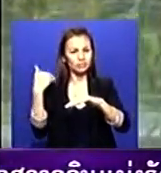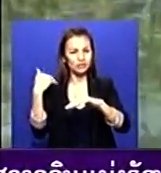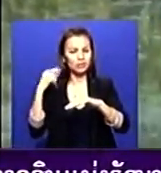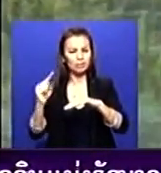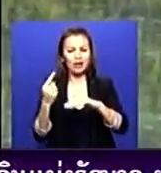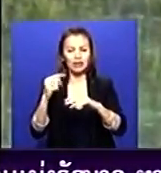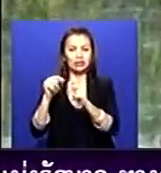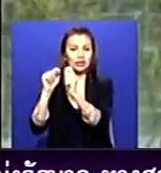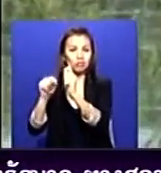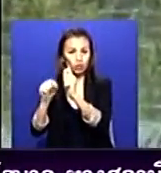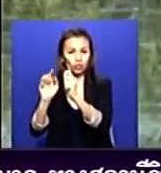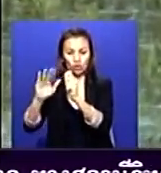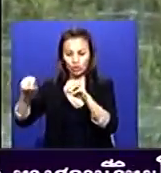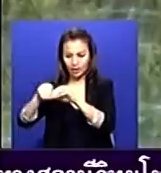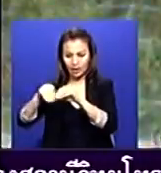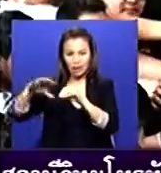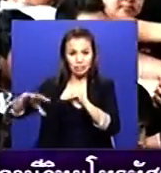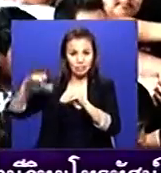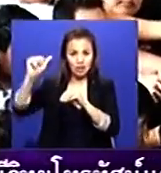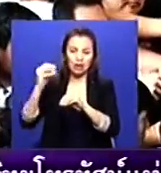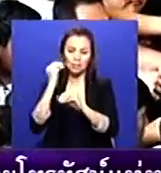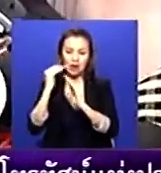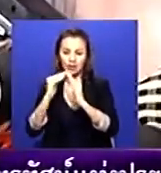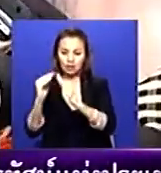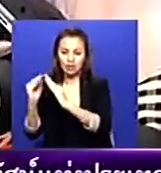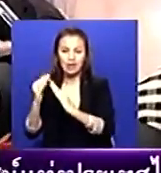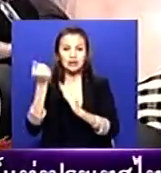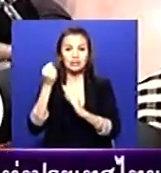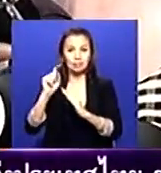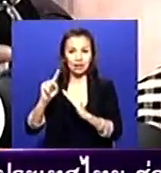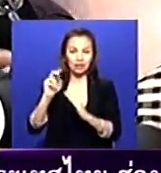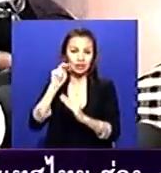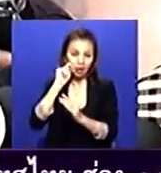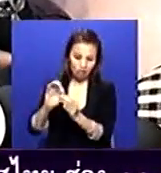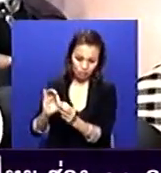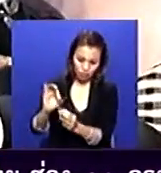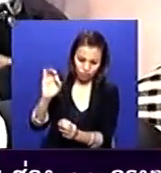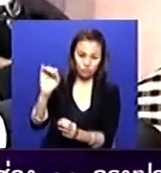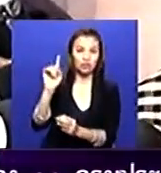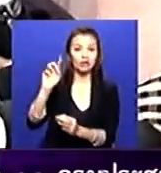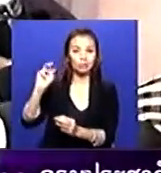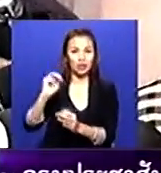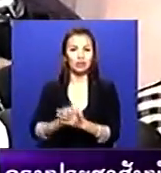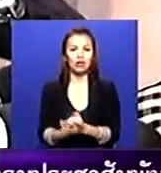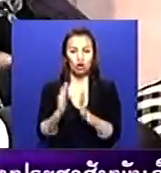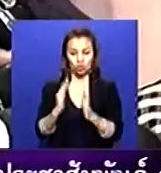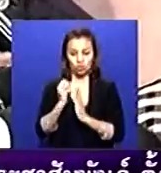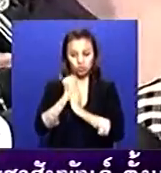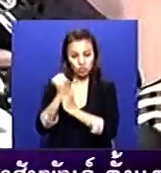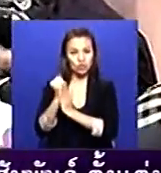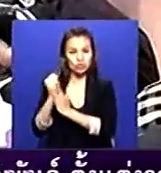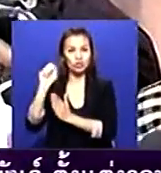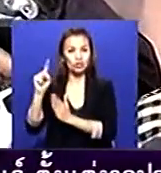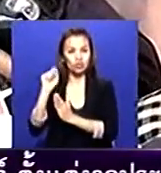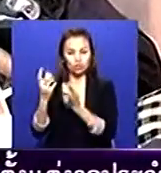บุรีเขตอำเภอเมืองรวม11หมู่บ้านระดับน้ำสูงเกือบ1เมตร จ้าหน้าที่เร่งให้ความช่วยเหลือและอพยพสิ่งของ